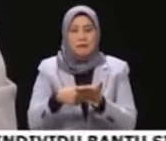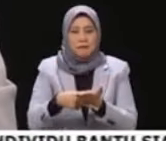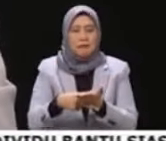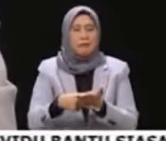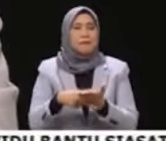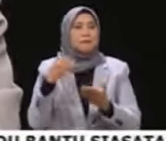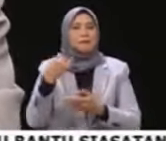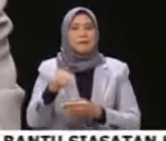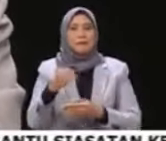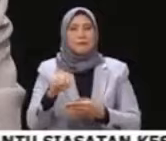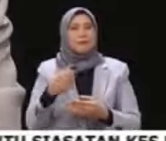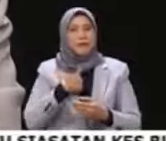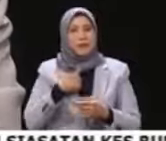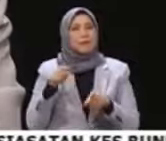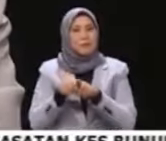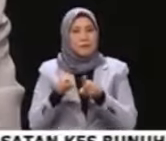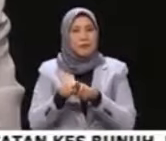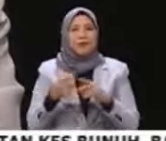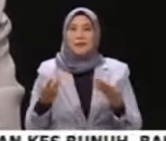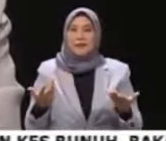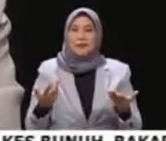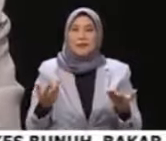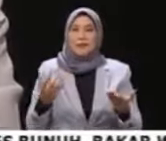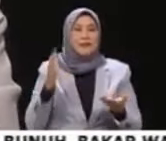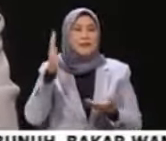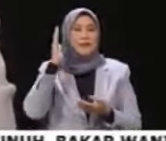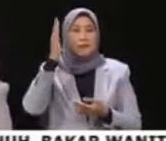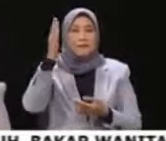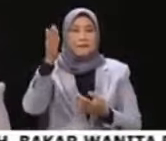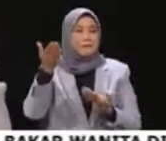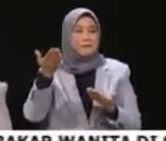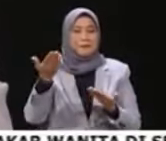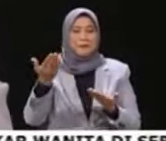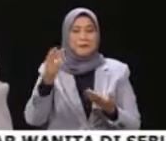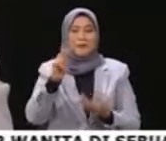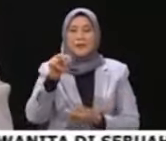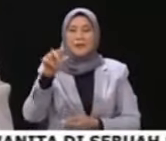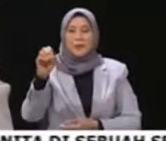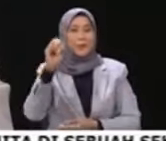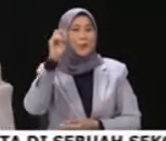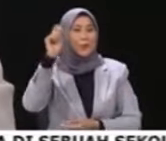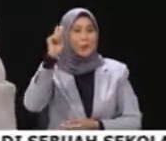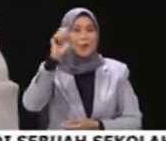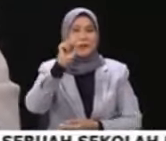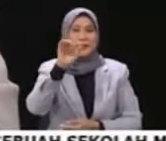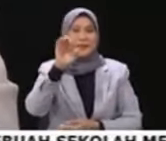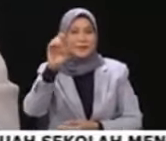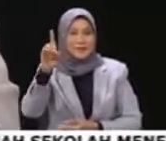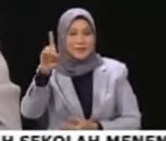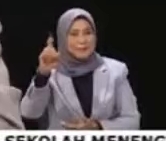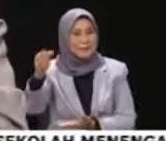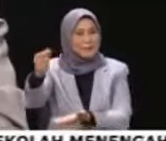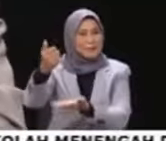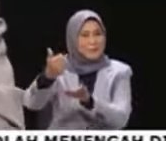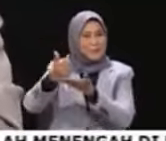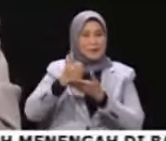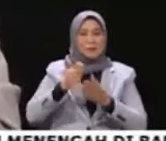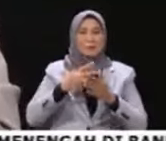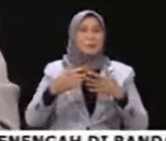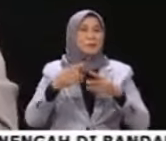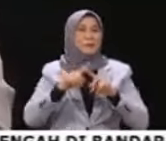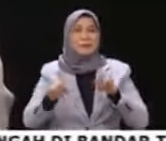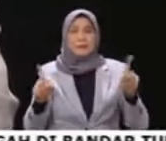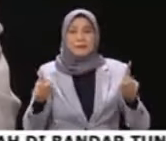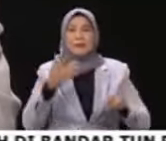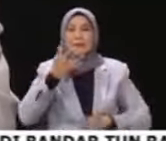lah. Tidak salah seorang daripada penerima bantuan yang akan dibawa oleh NGO Datuk Syed dan Tuan Syed. Tapi alhamdulillah, tapi dapat keluar, keluar